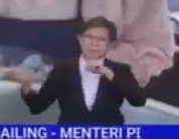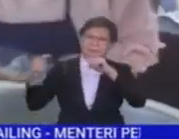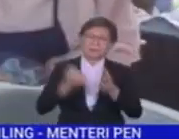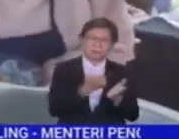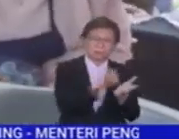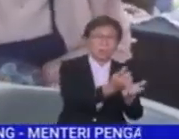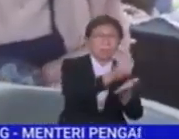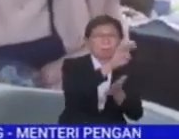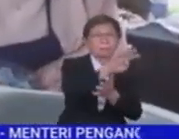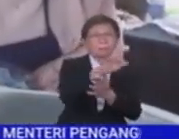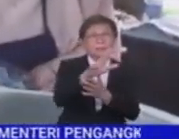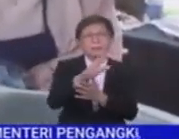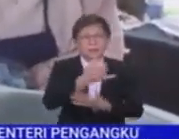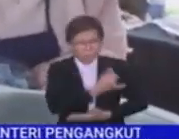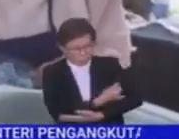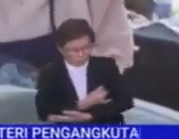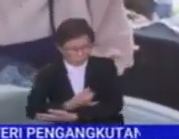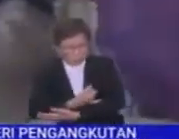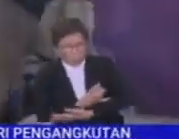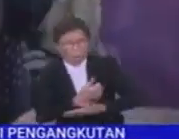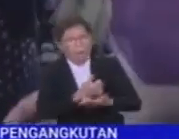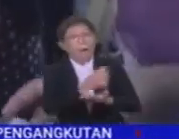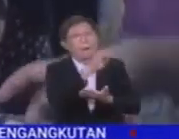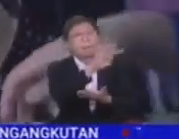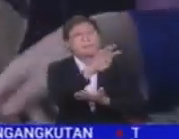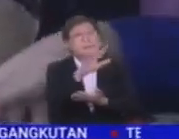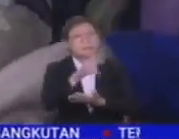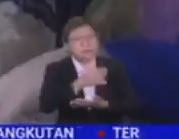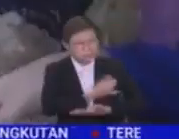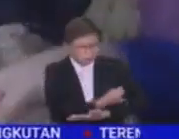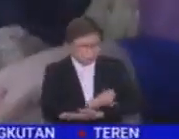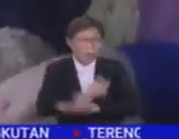43 anak yatim dan Baitul Ulfah Center Seri Kembangan Selangor.